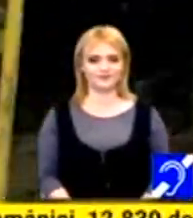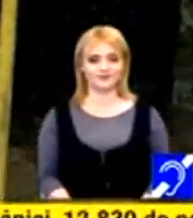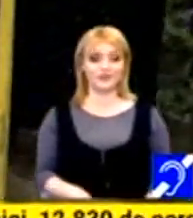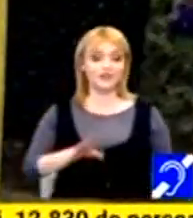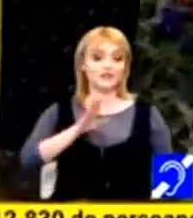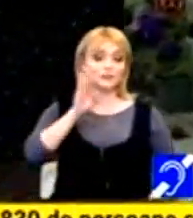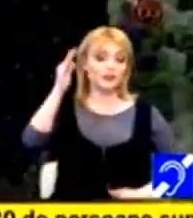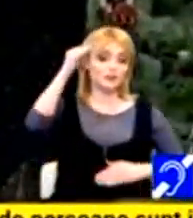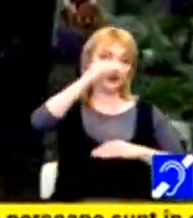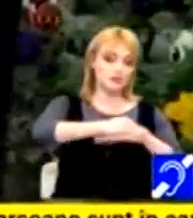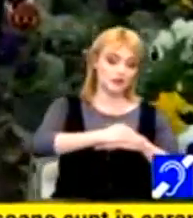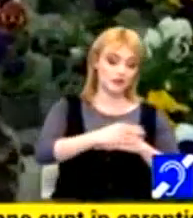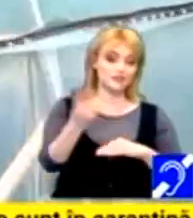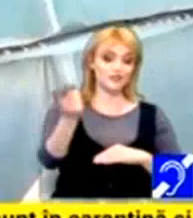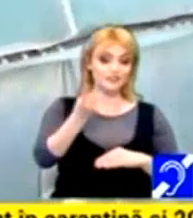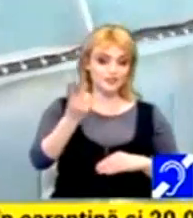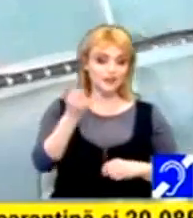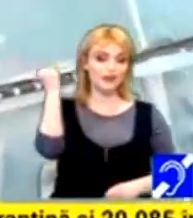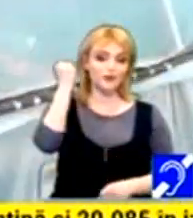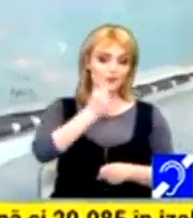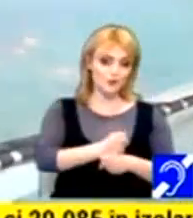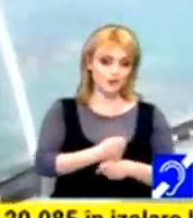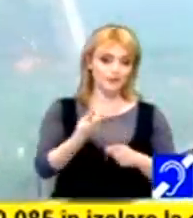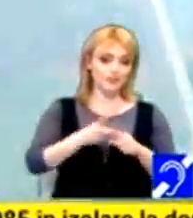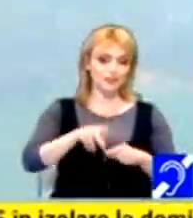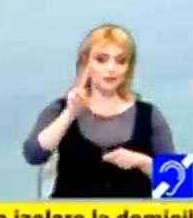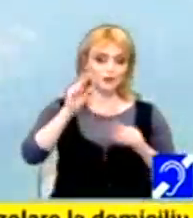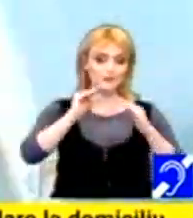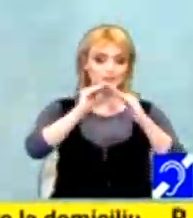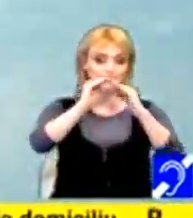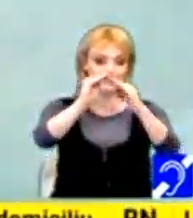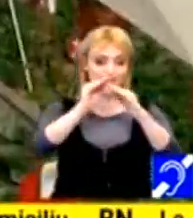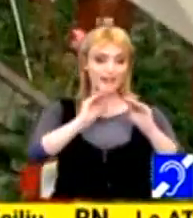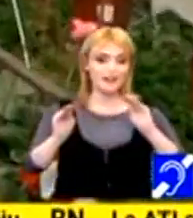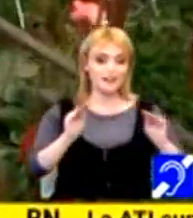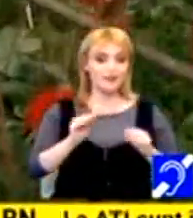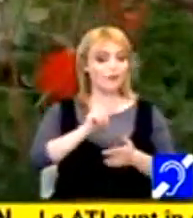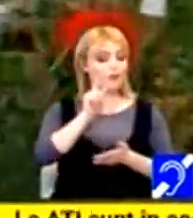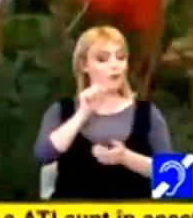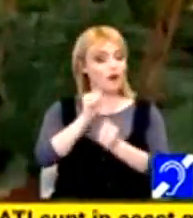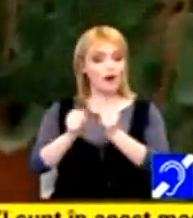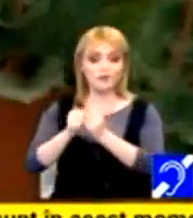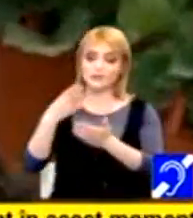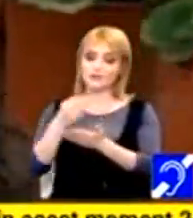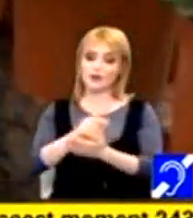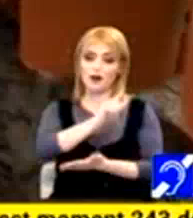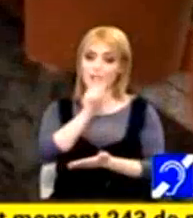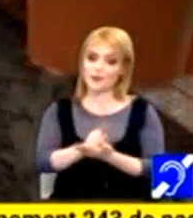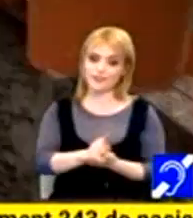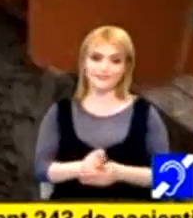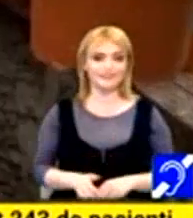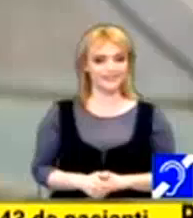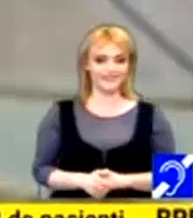De dimineață până în seară, Ion și Ana Bodolică muncesc în cele două sere pe care le-au amenajat și au împărțit sarcinile astfel încât să le reușească pe